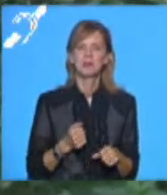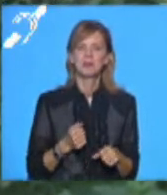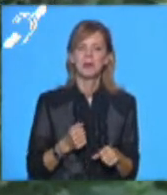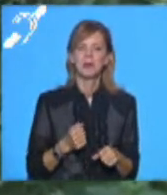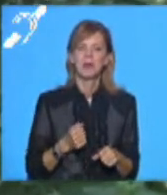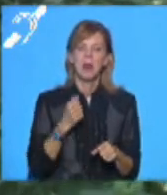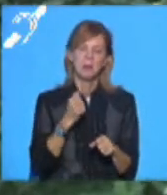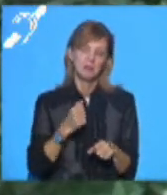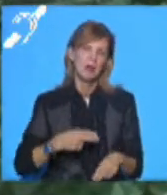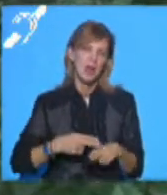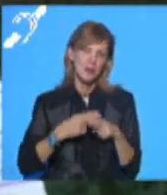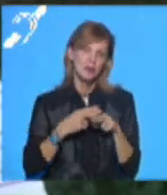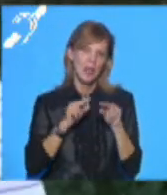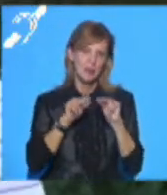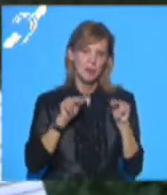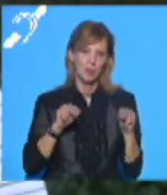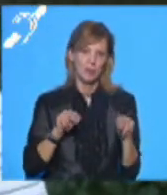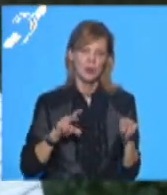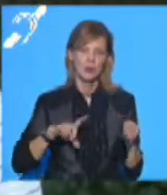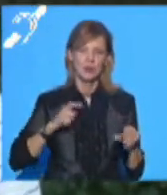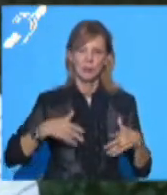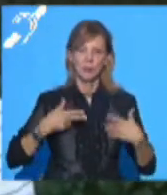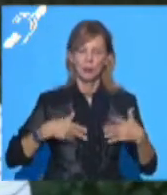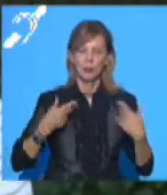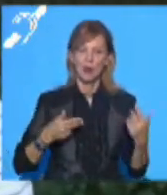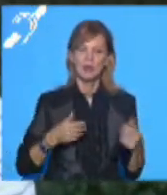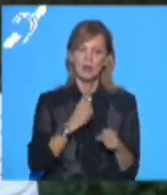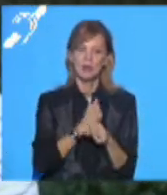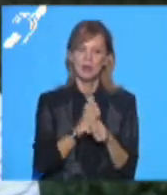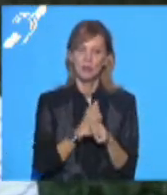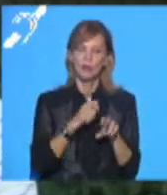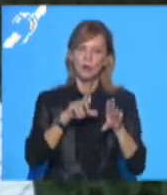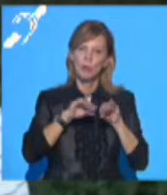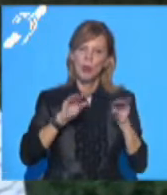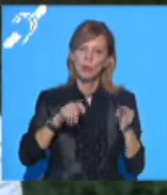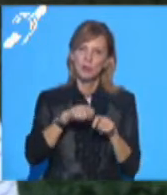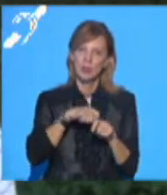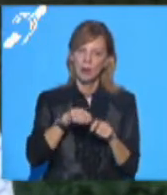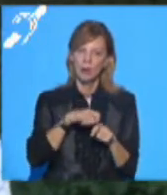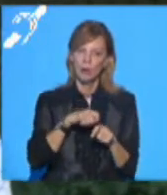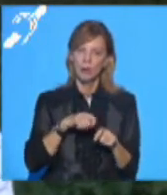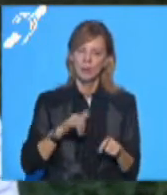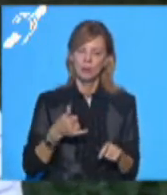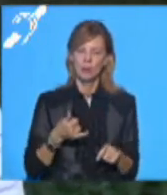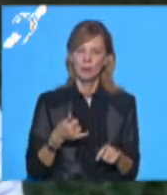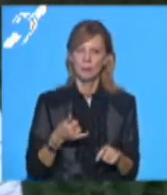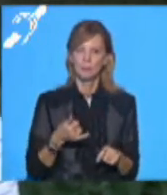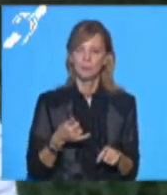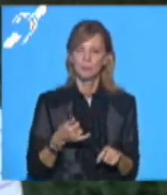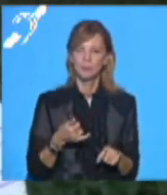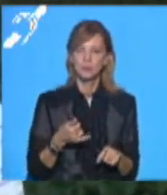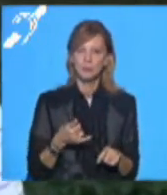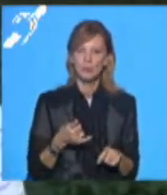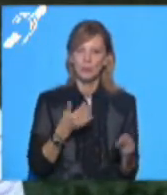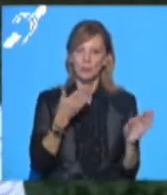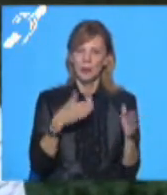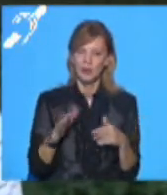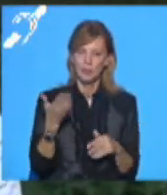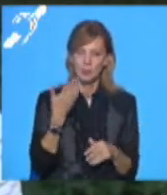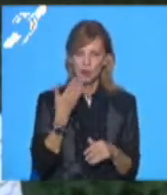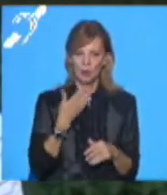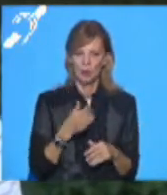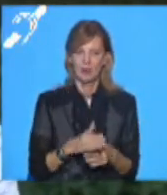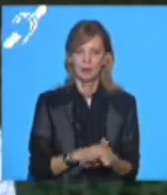am dat câte o mână de ajutor la profesori. Sunt bucuroasă că în sfârșit s-au făcut mai multe renovări la școală și că începe